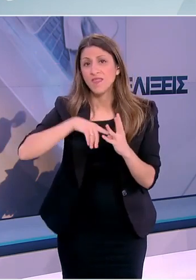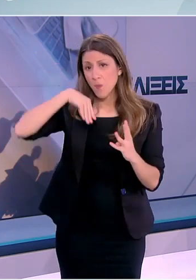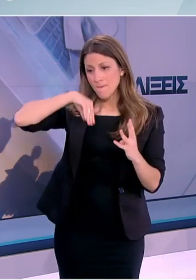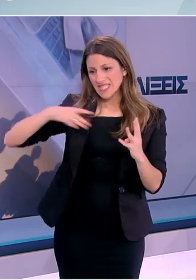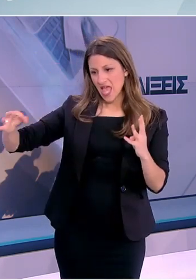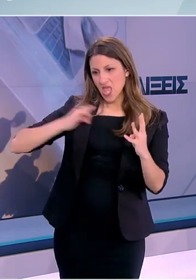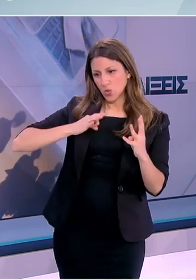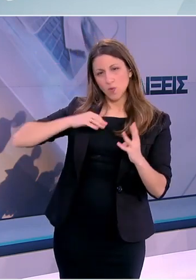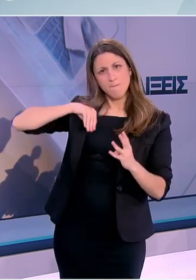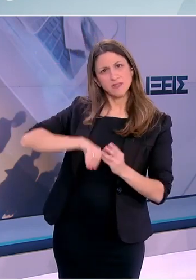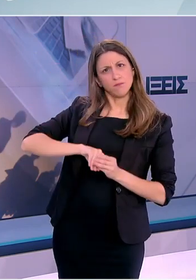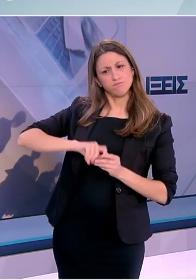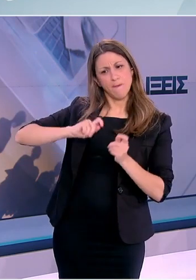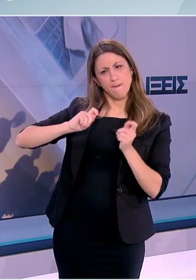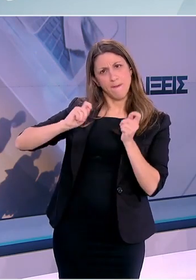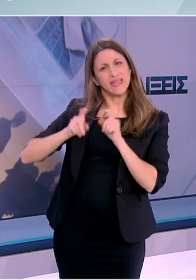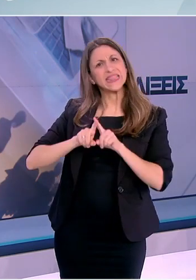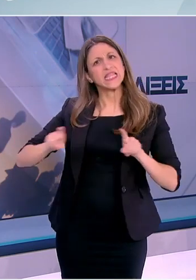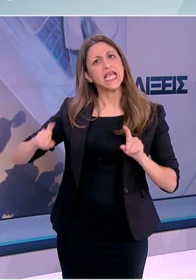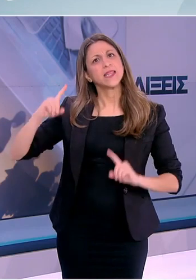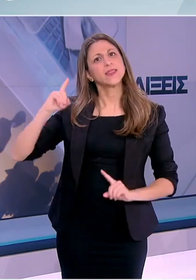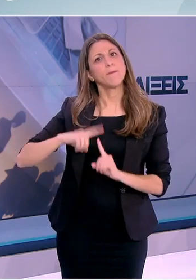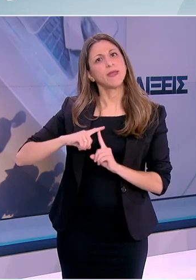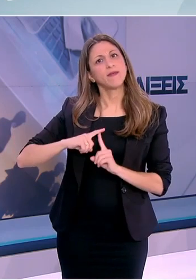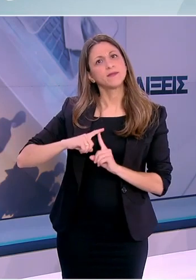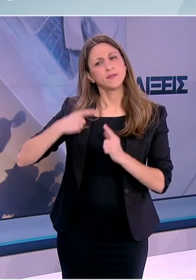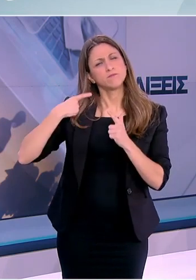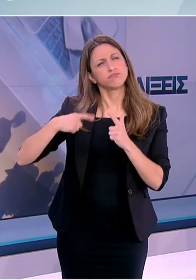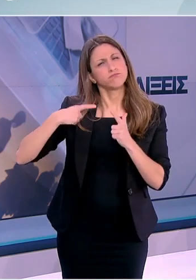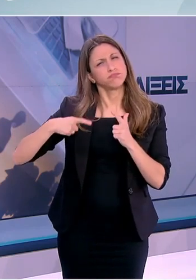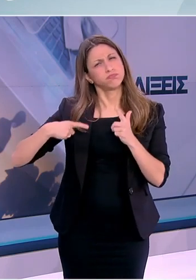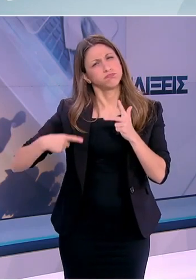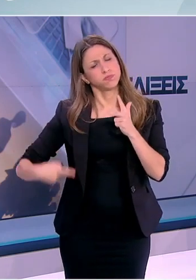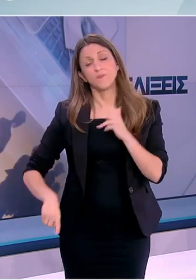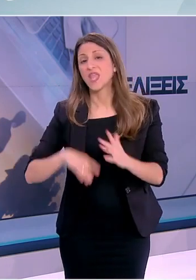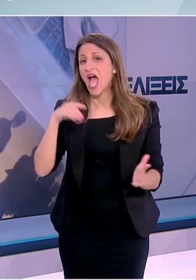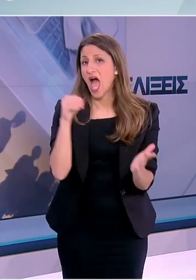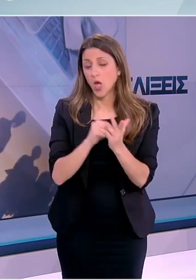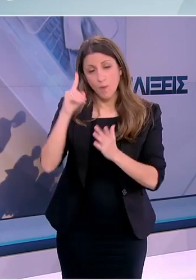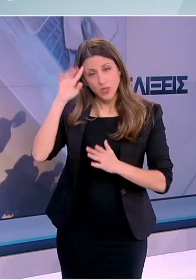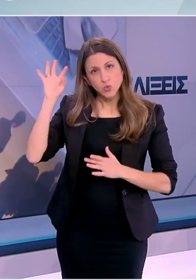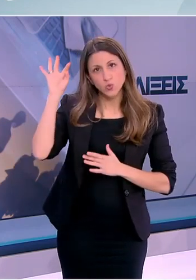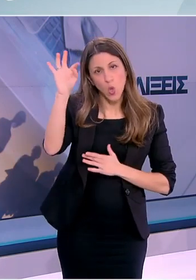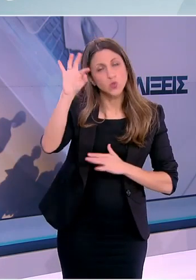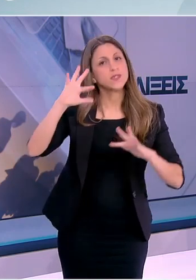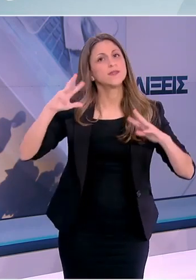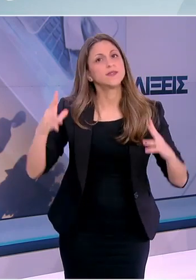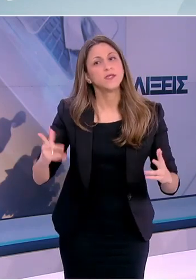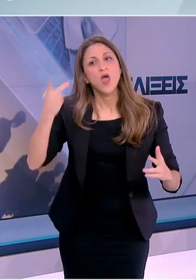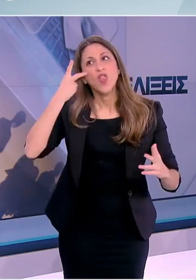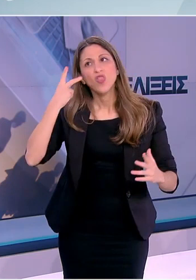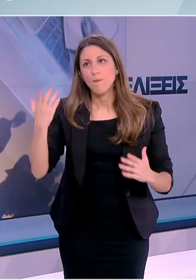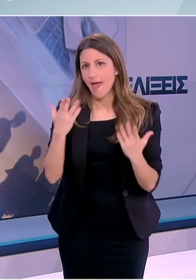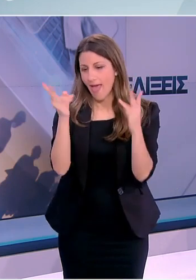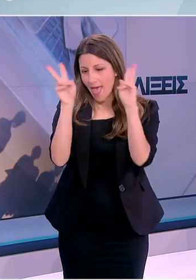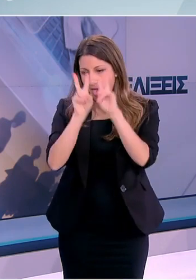οι οποίες διαμορφώνουν την προδιάθεση για εκδήλωση αλλά και τη βαρύτητα της νόσου, και τέλος η πρακτική εφαρμογή των αποτελεσμάτων της